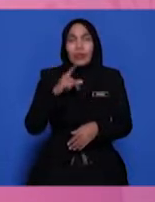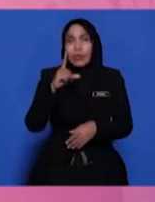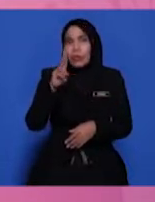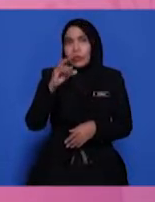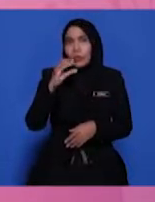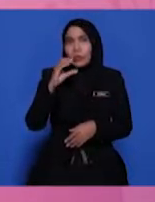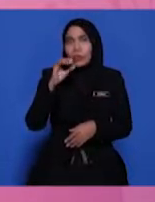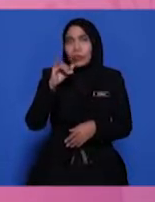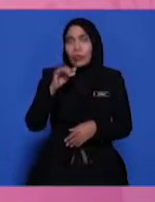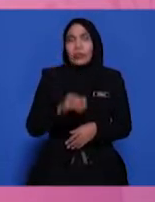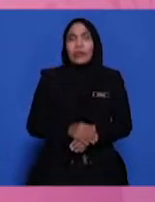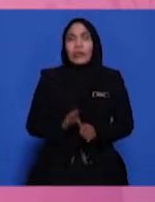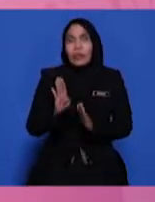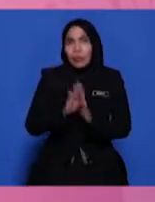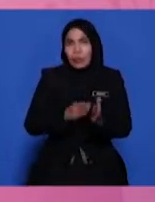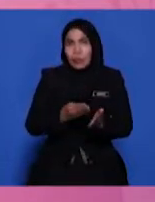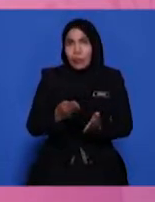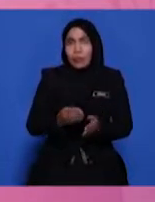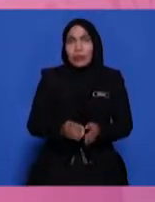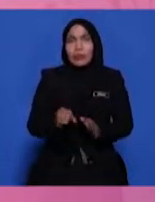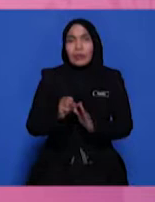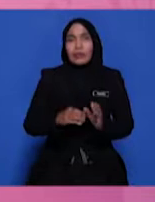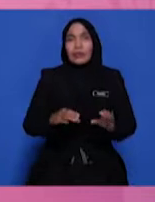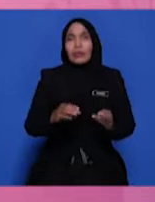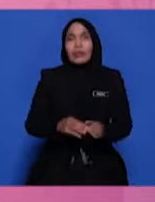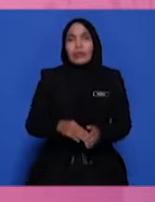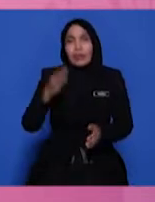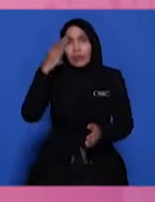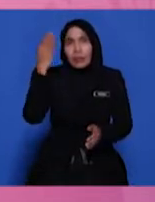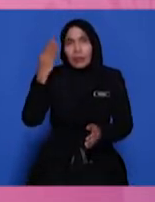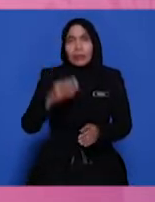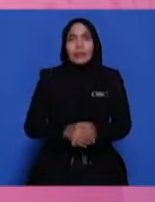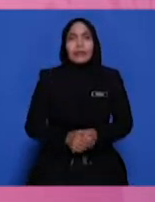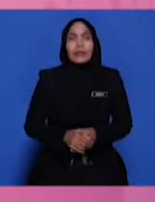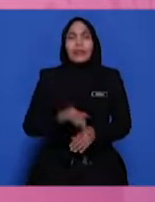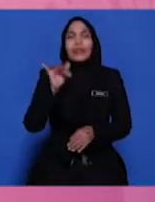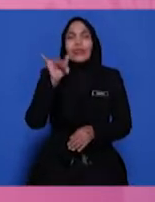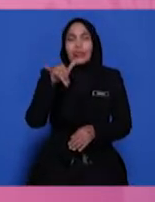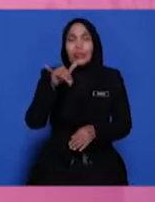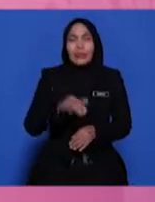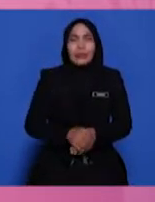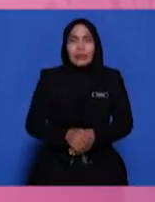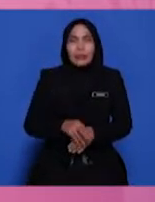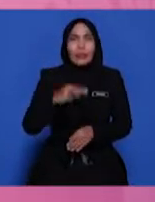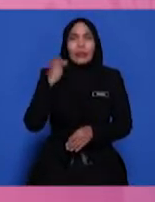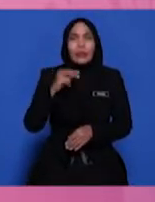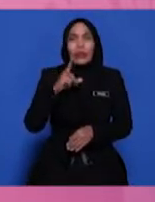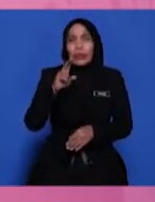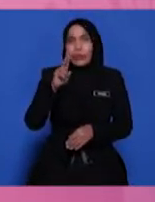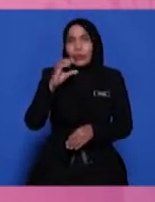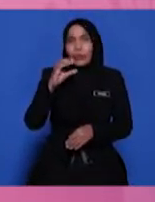berbelanja secara bijak? Jelaskan jawapan anda. Jawapannya ialah ya. Puan